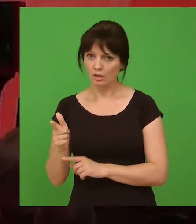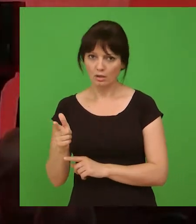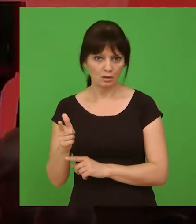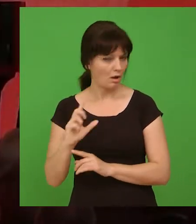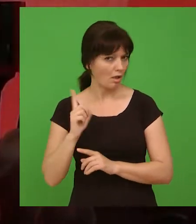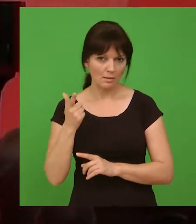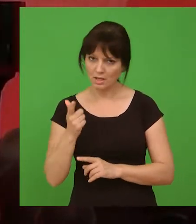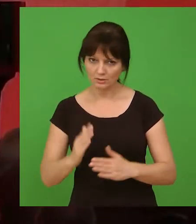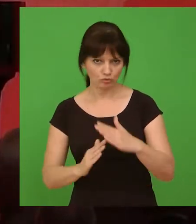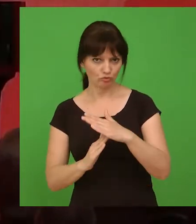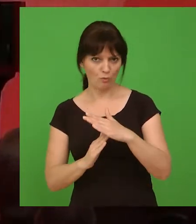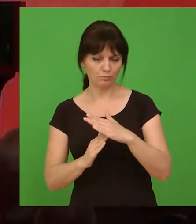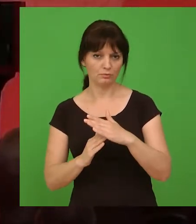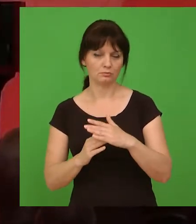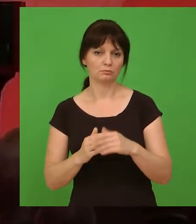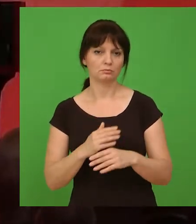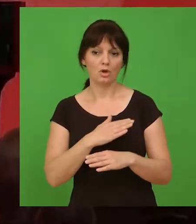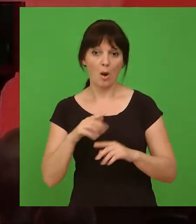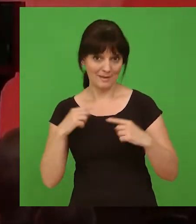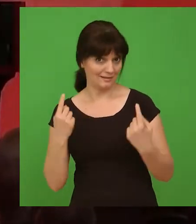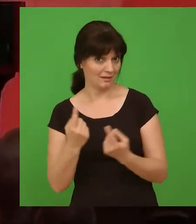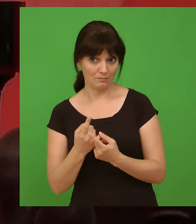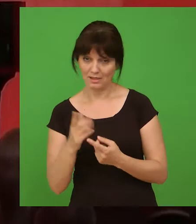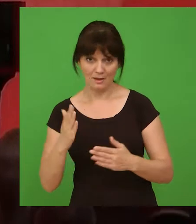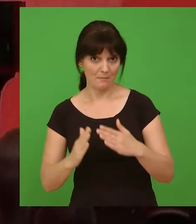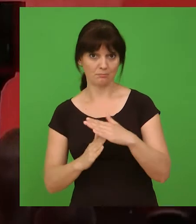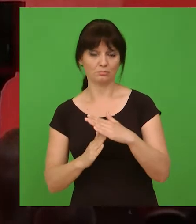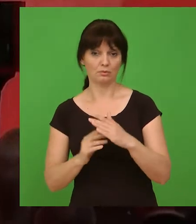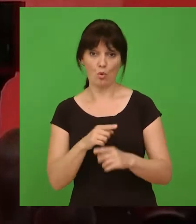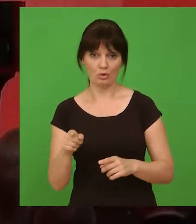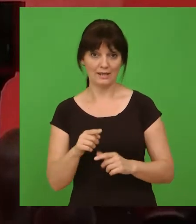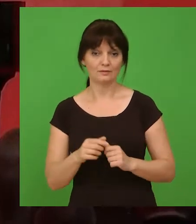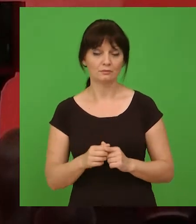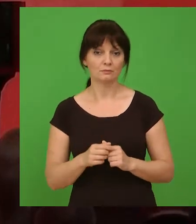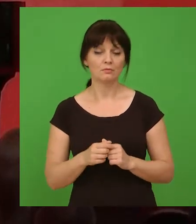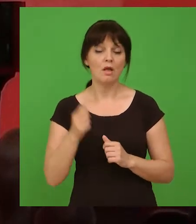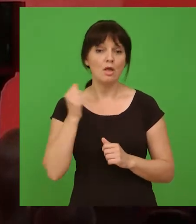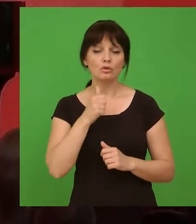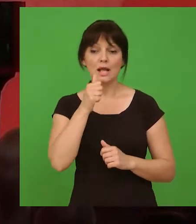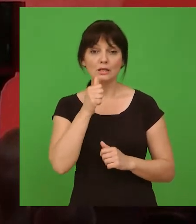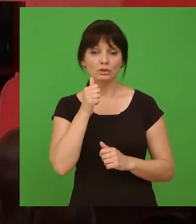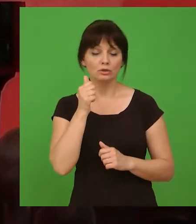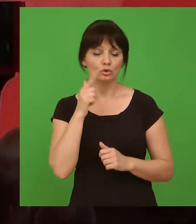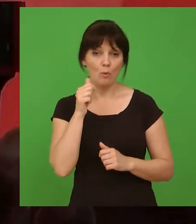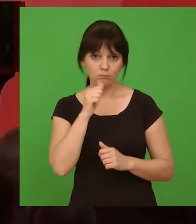fognak megállni, amíg mi nem állítjuk meg őket. Donald Trump elnök úr ideje